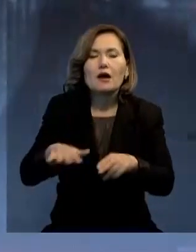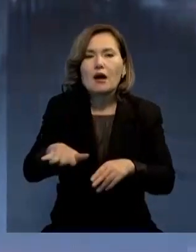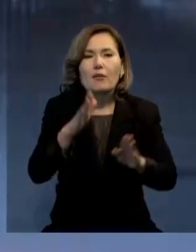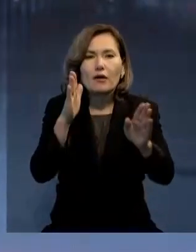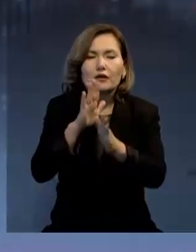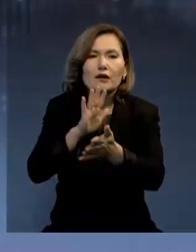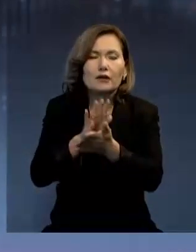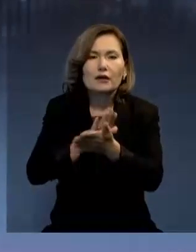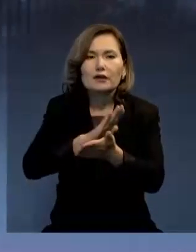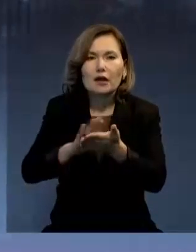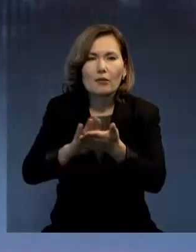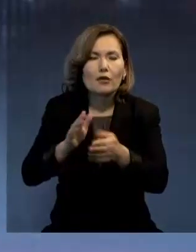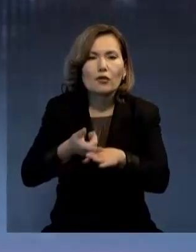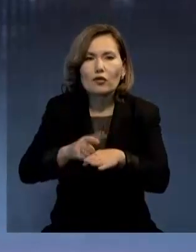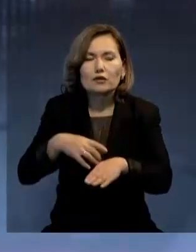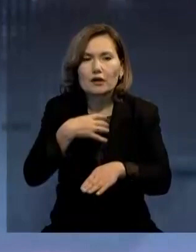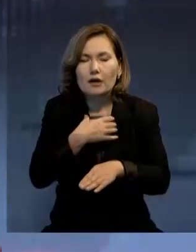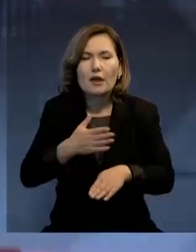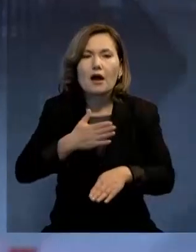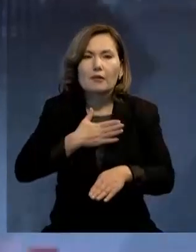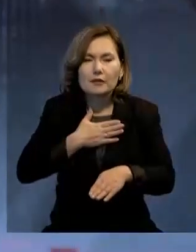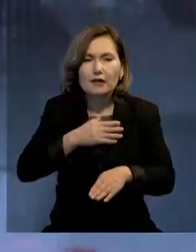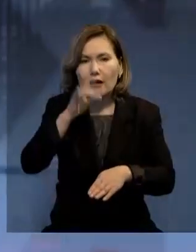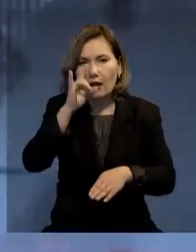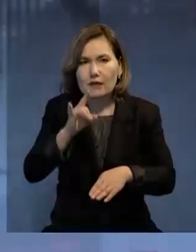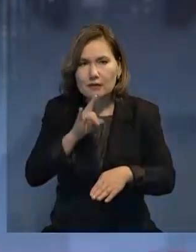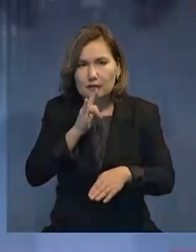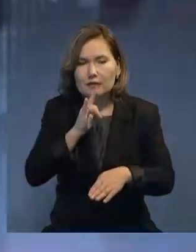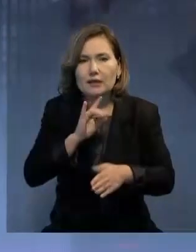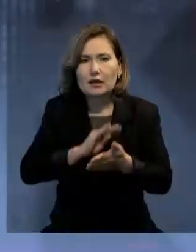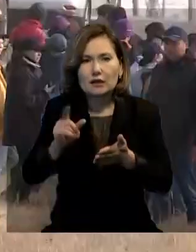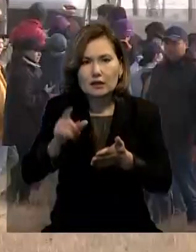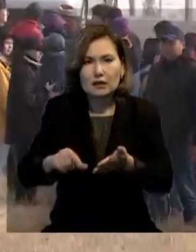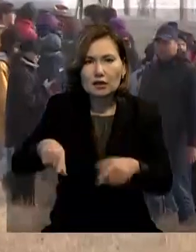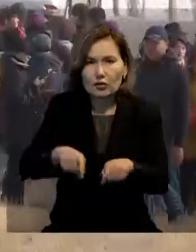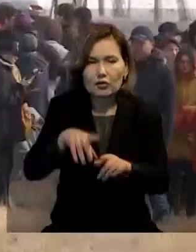өзекті. Күзгі экологиялық айлыққа біздің тілшілер де қатысты.